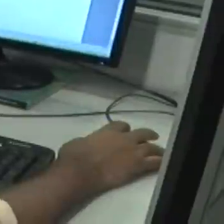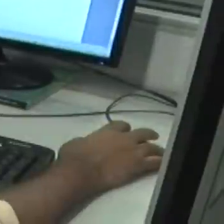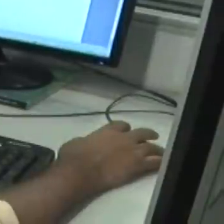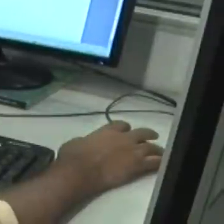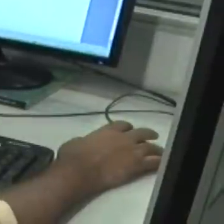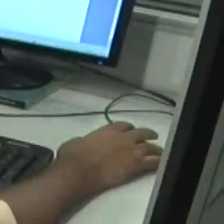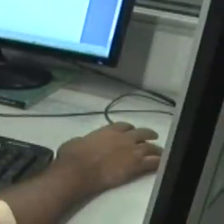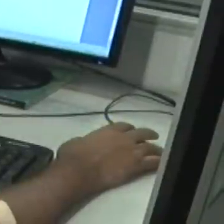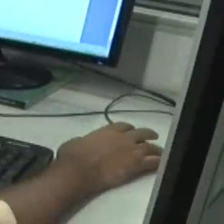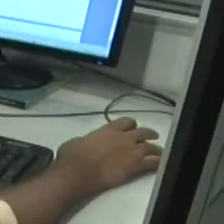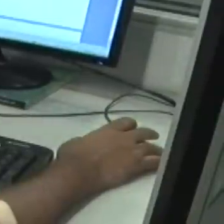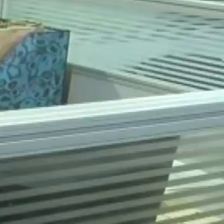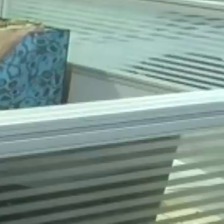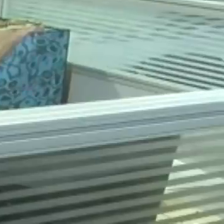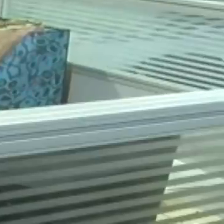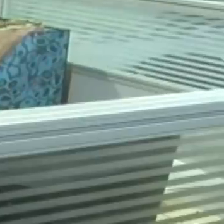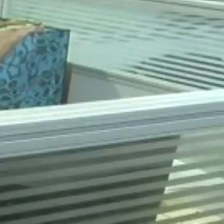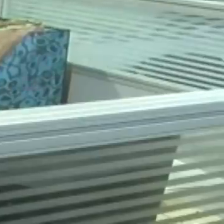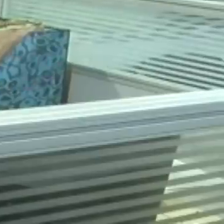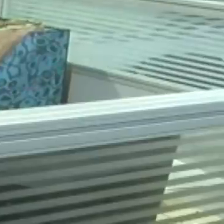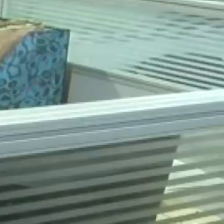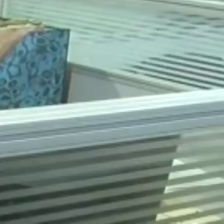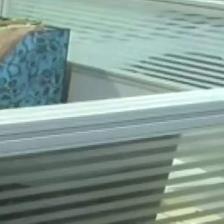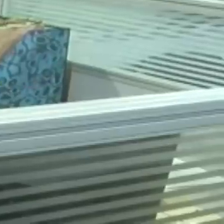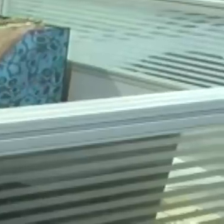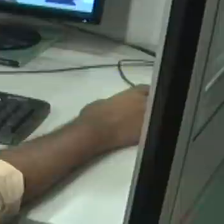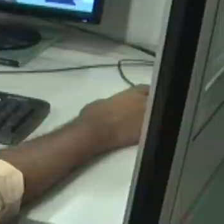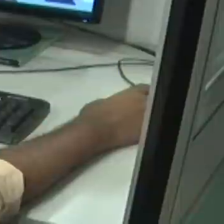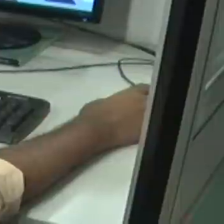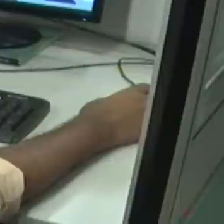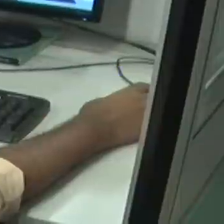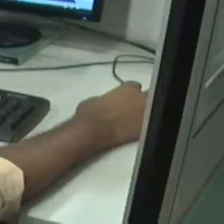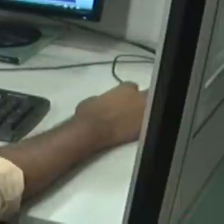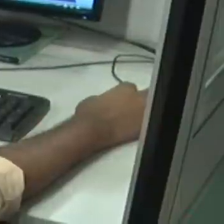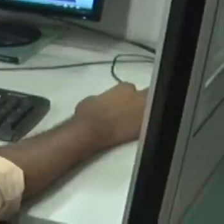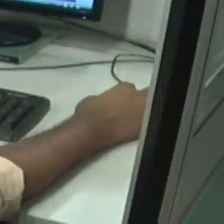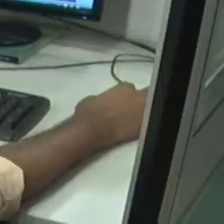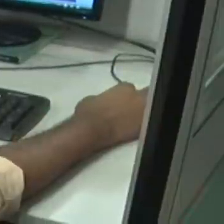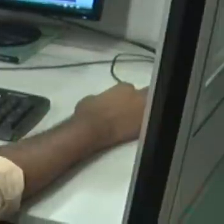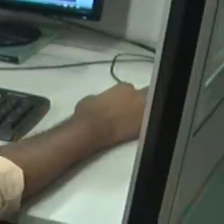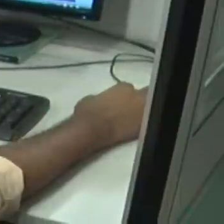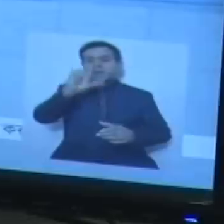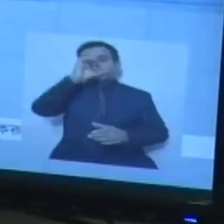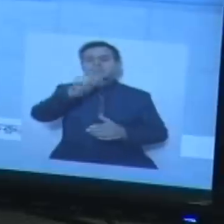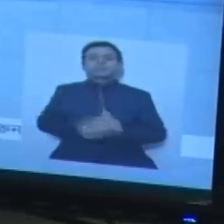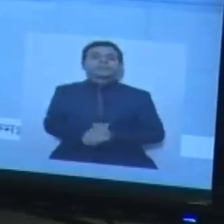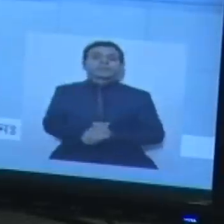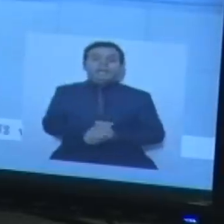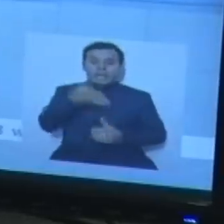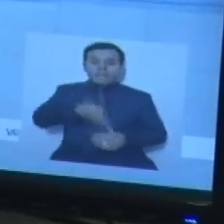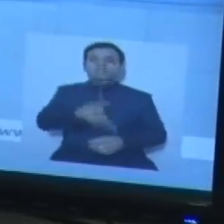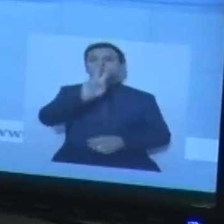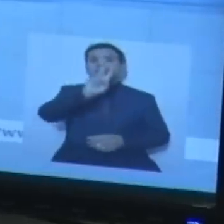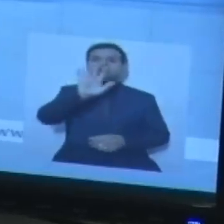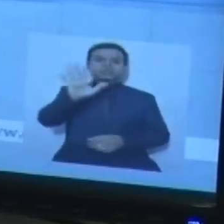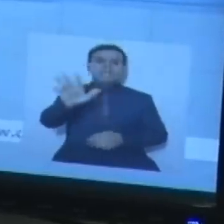নতুন করে কুষ্টিয়া মেডিকেল কলেজ ও দিনাজপুরের এম আব্দুর রহিম মেডিকেল কলেজ সহ মোট 25টি প্রতিষ্ঠানে বর্তমানে করোনা ভাইরাস পরীক্ষা চলছে বলে জানানো